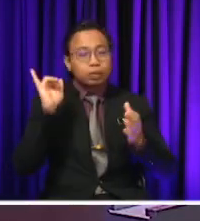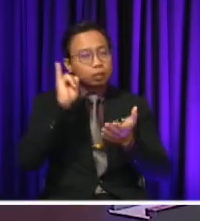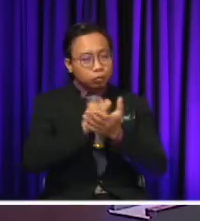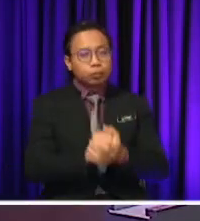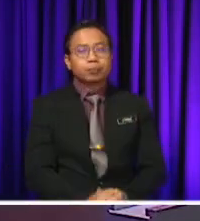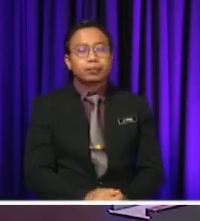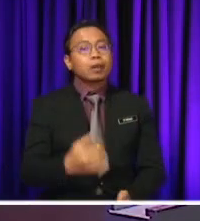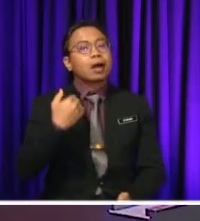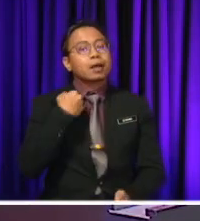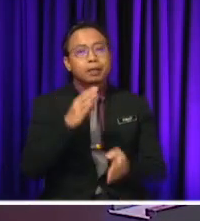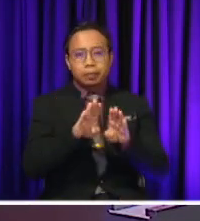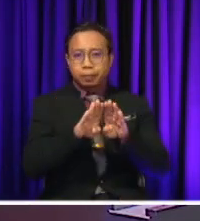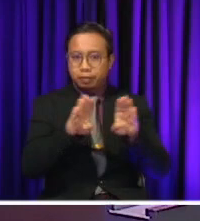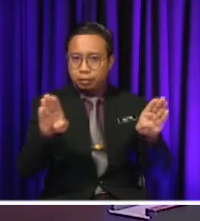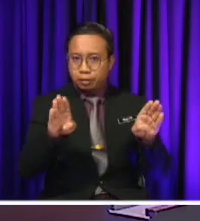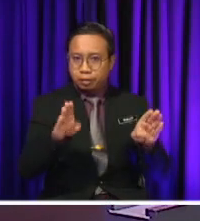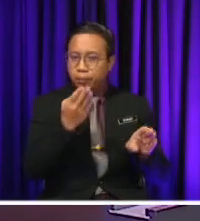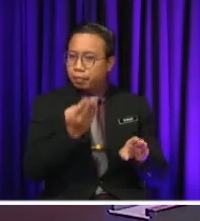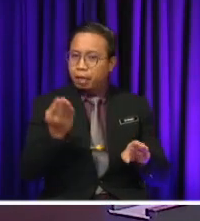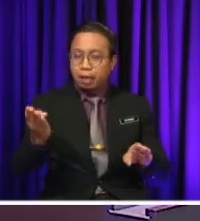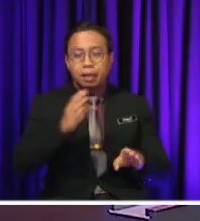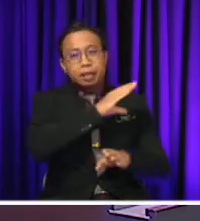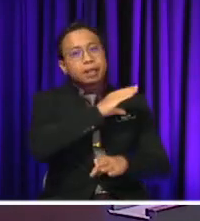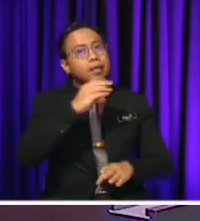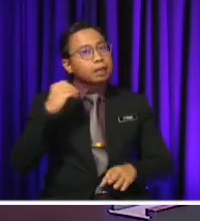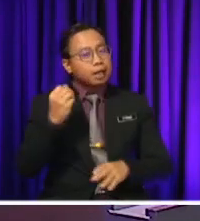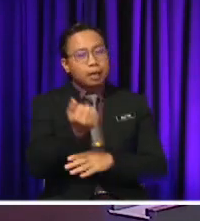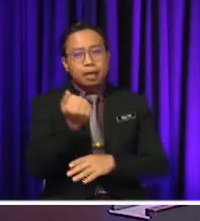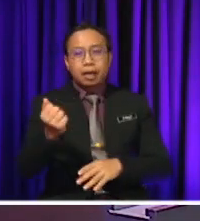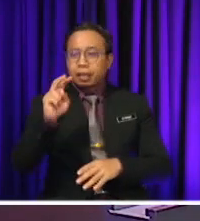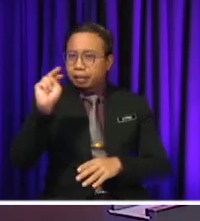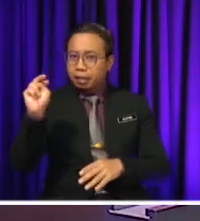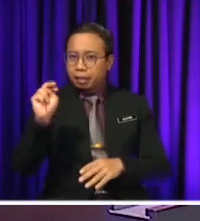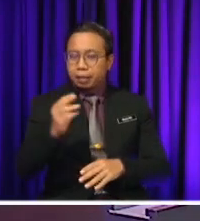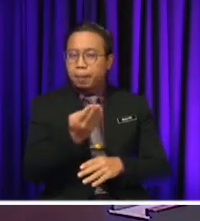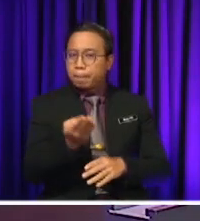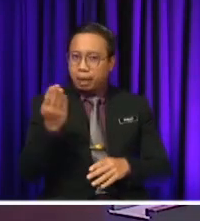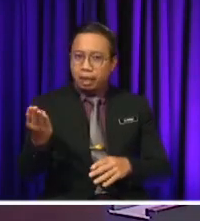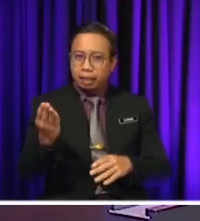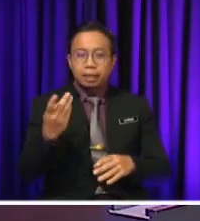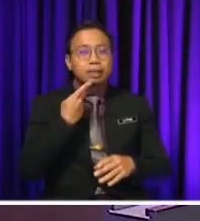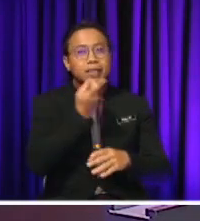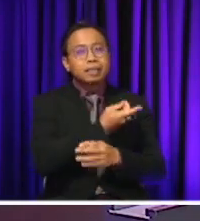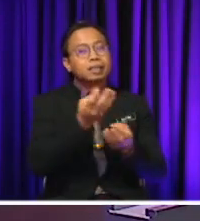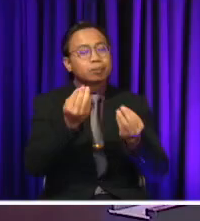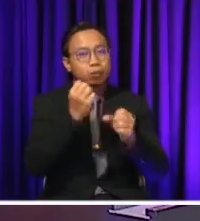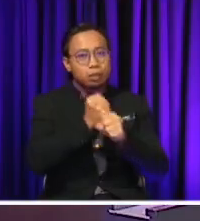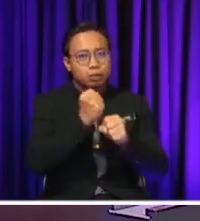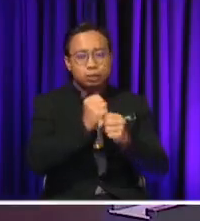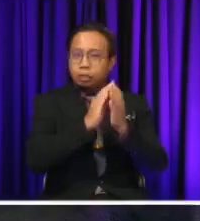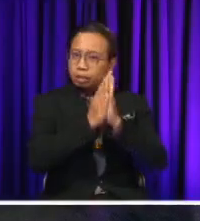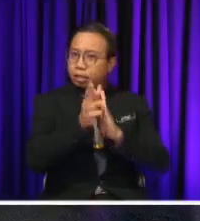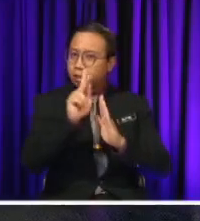bahan dan alat time bahan benda yang kita kerjakan untuk menjadikan